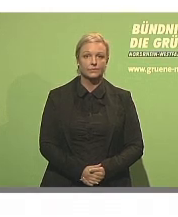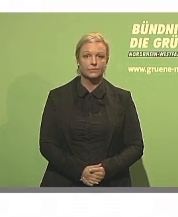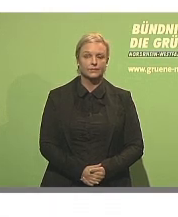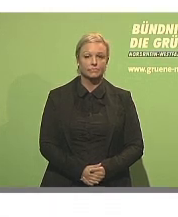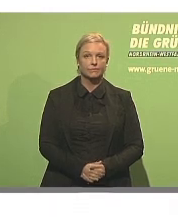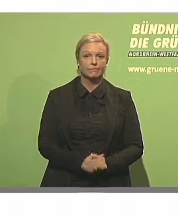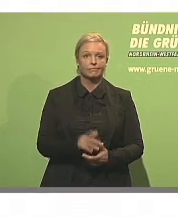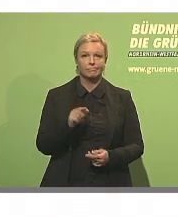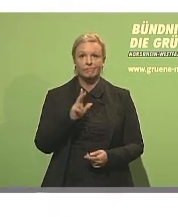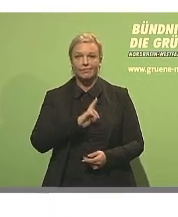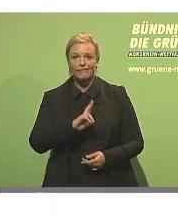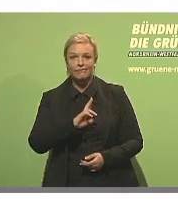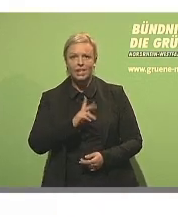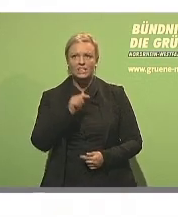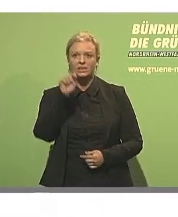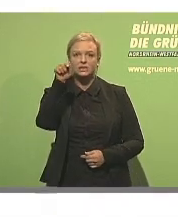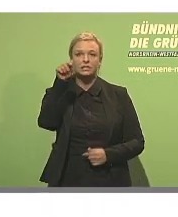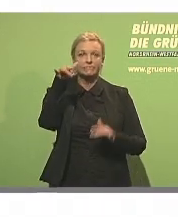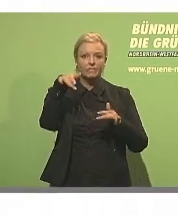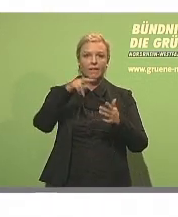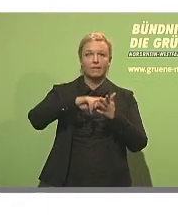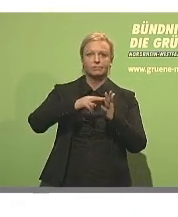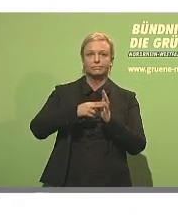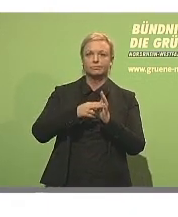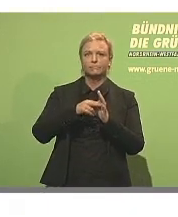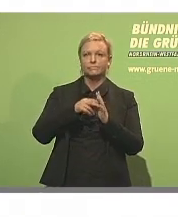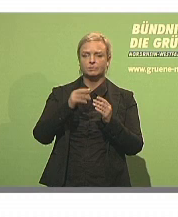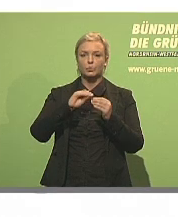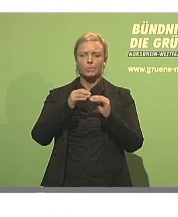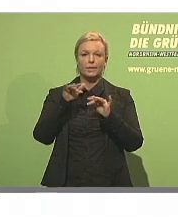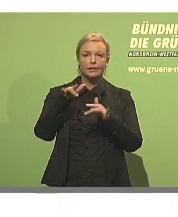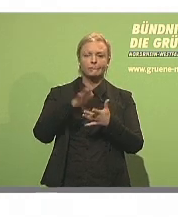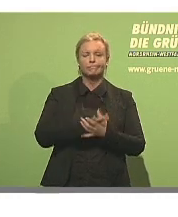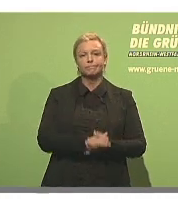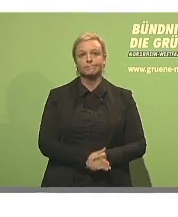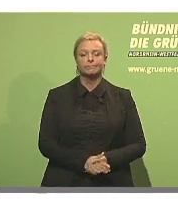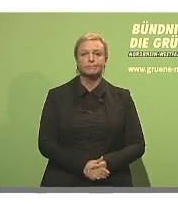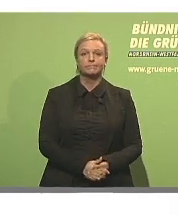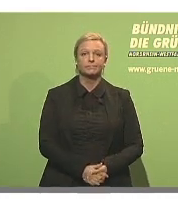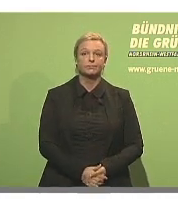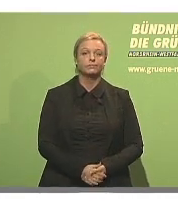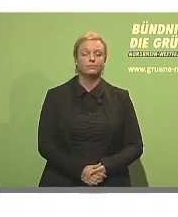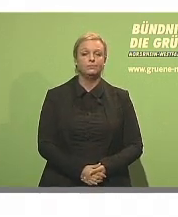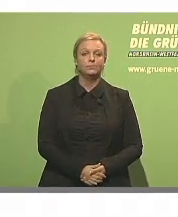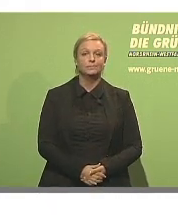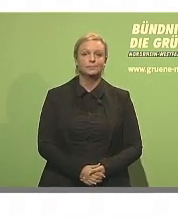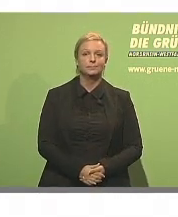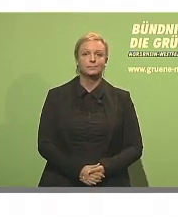Dauert noch einen Moment, weil es dort hinten noch ein Problem mit der Stimmabgabe gibt.